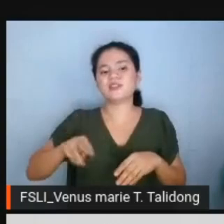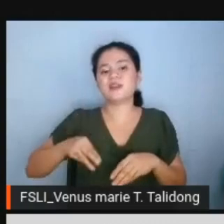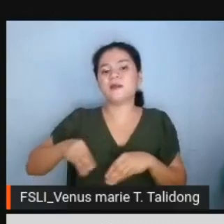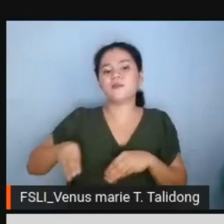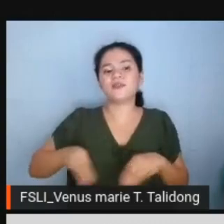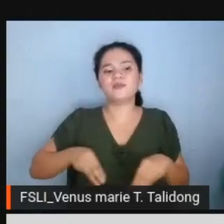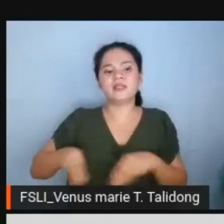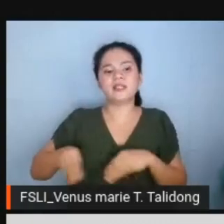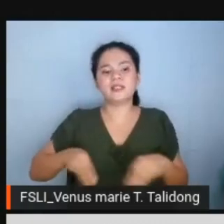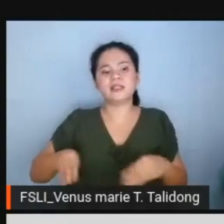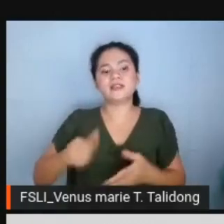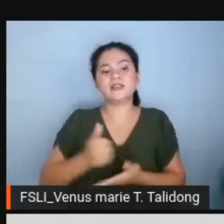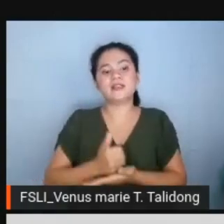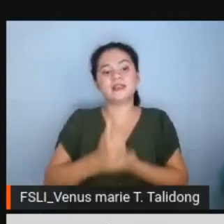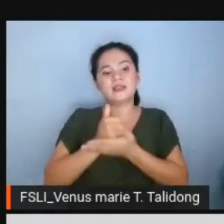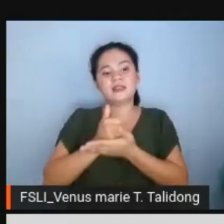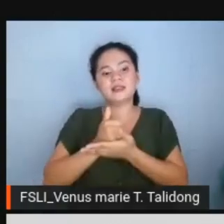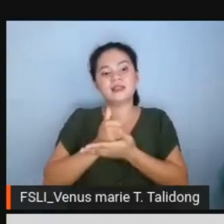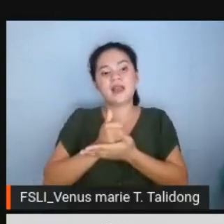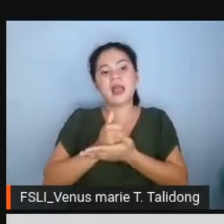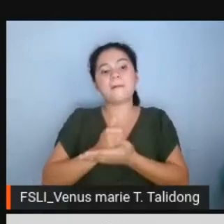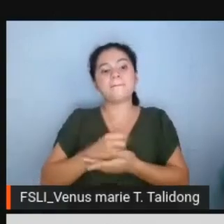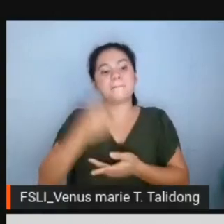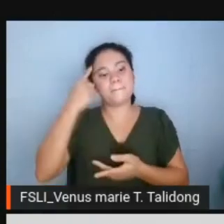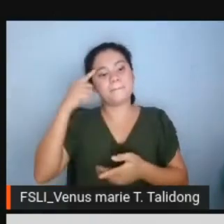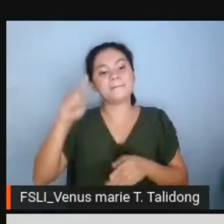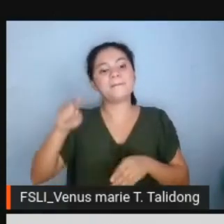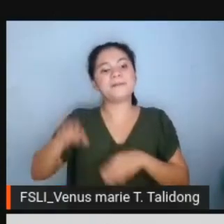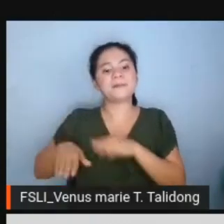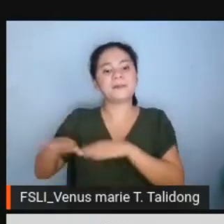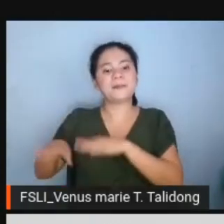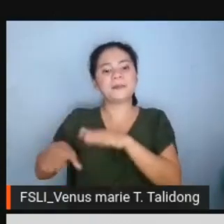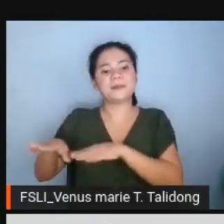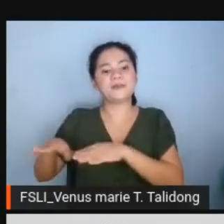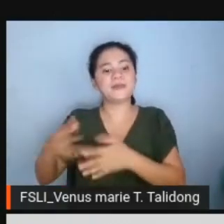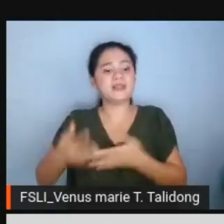yung nakakaganda din. Kahit na medyo nahihirapan,